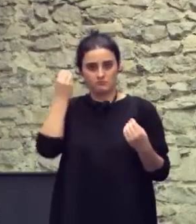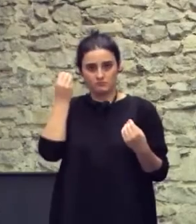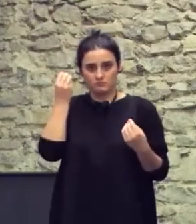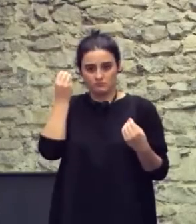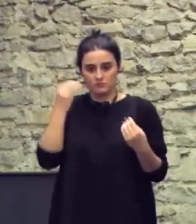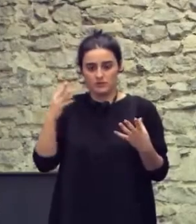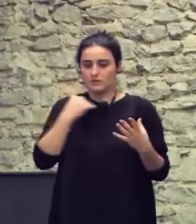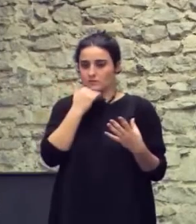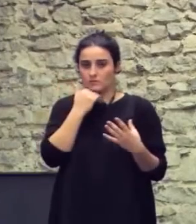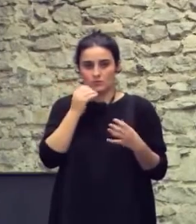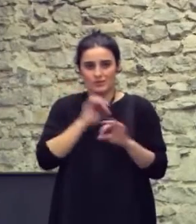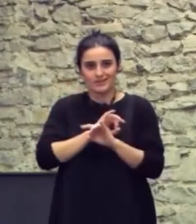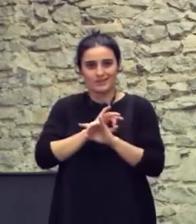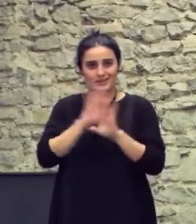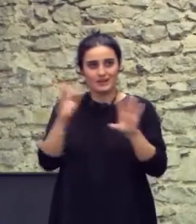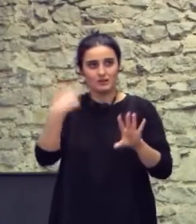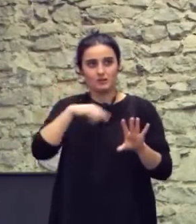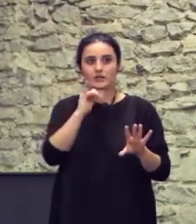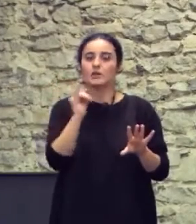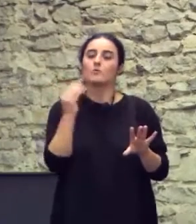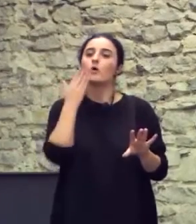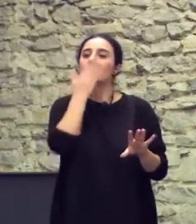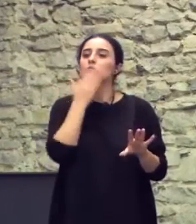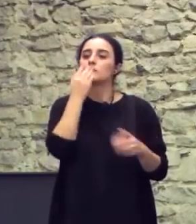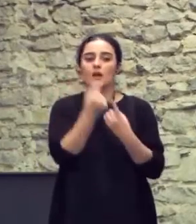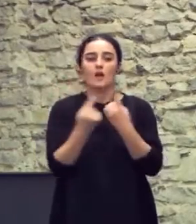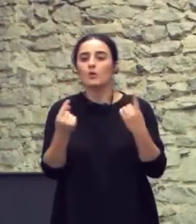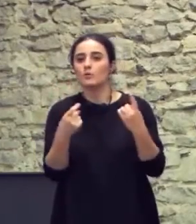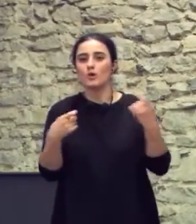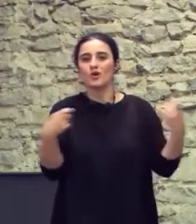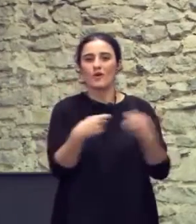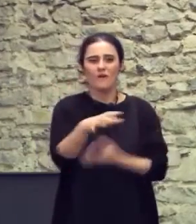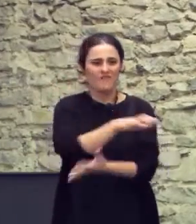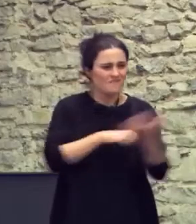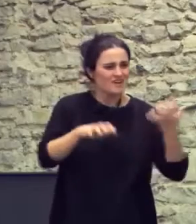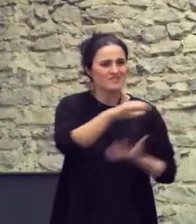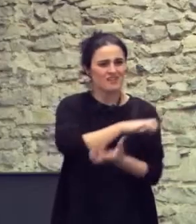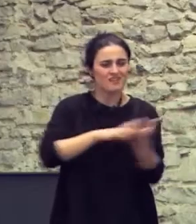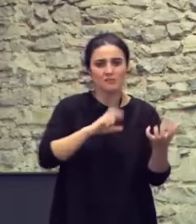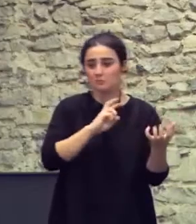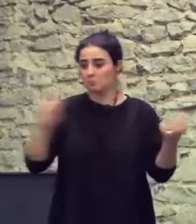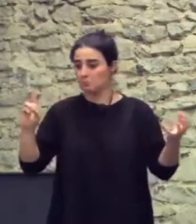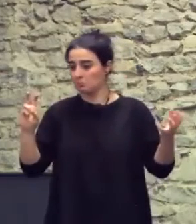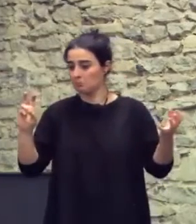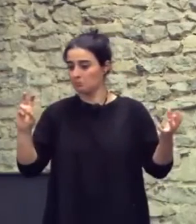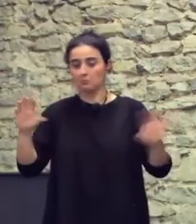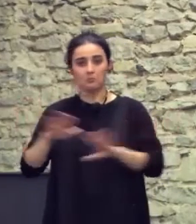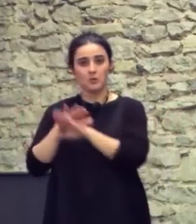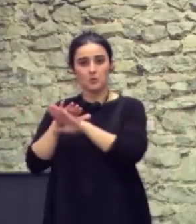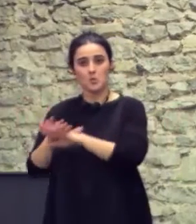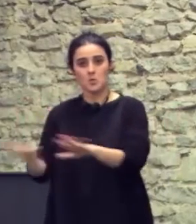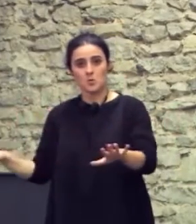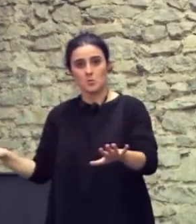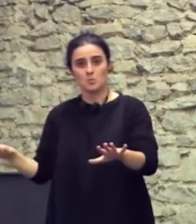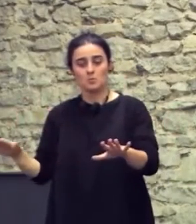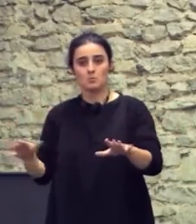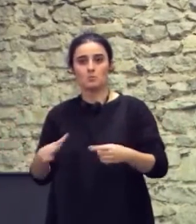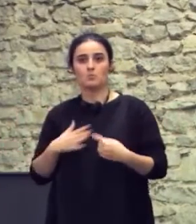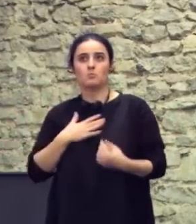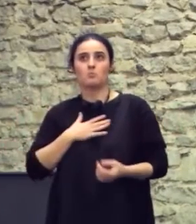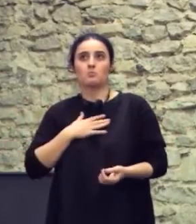honetan badauzkagu eskola batzuk konfliktibitate asko bizi dutenak eta beste batzuk larregi ez, ez? Klase elementuak